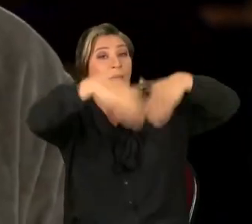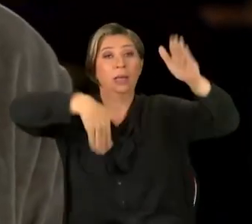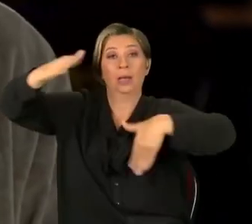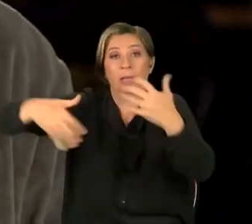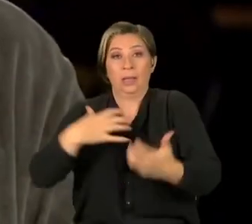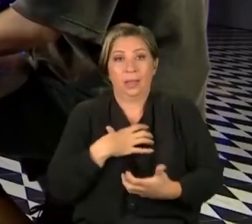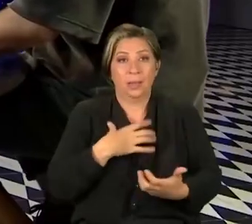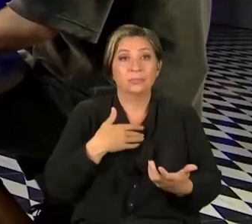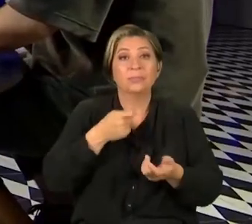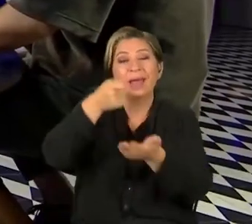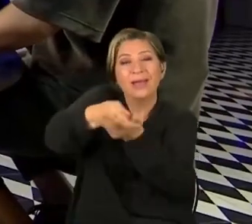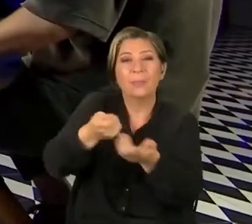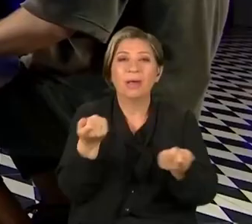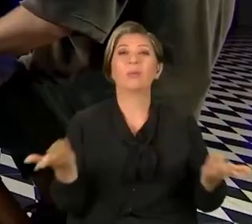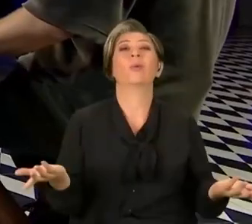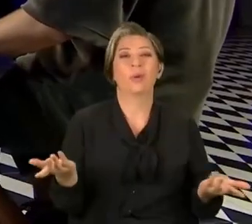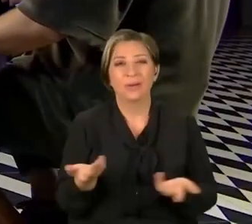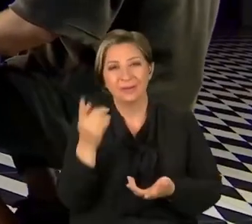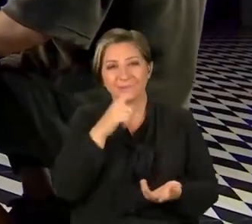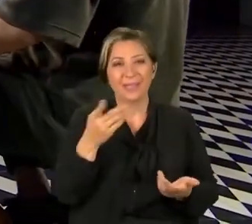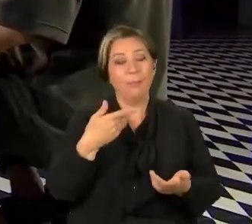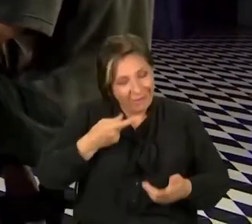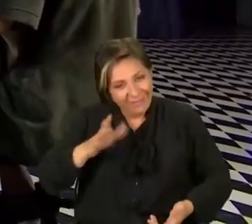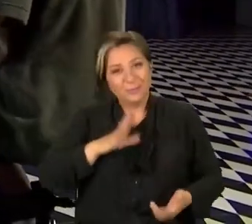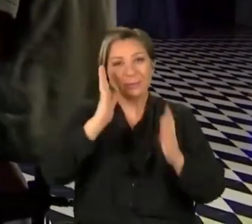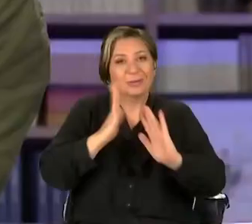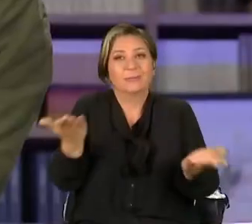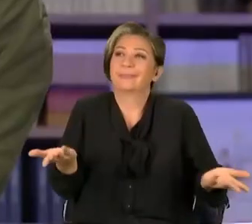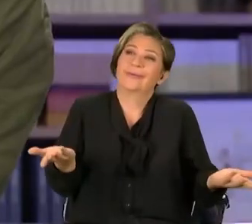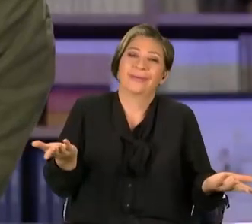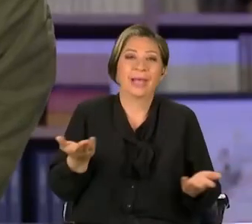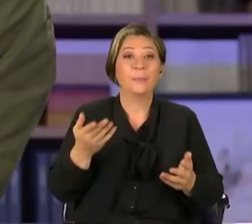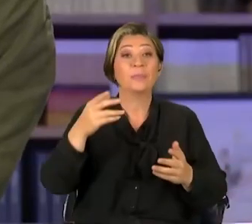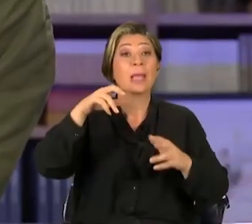tutacak paramız yok abi Ondan ya basıp Paramız da var altında tanıyorum